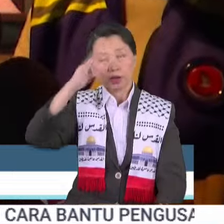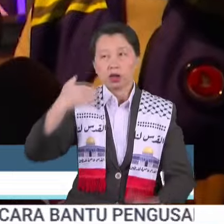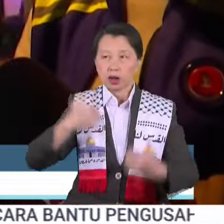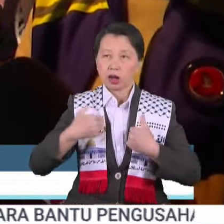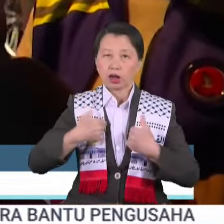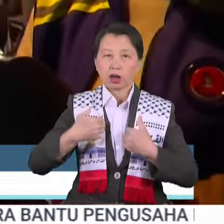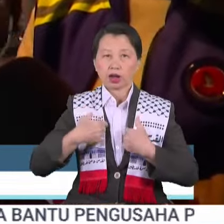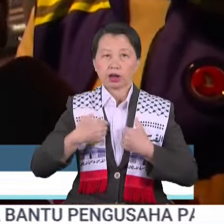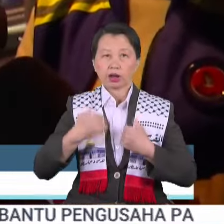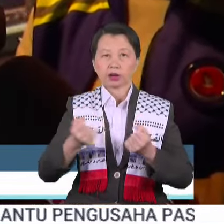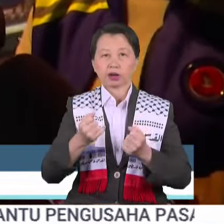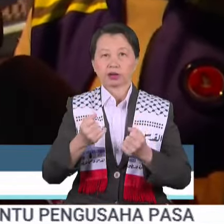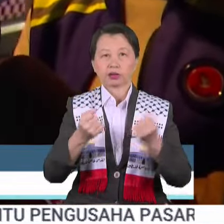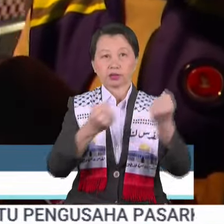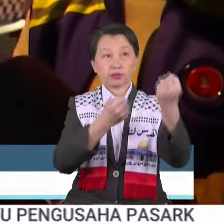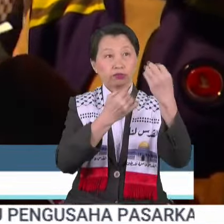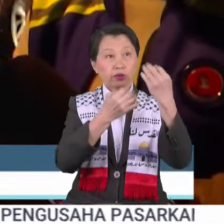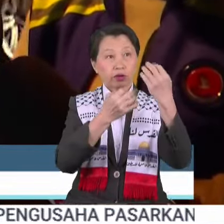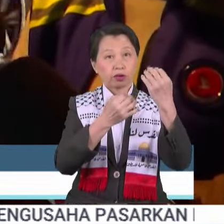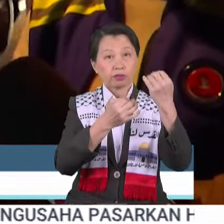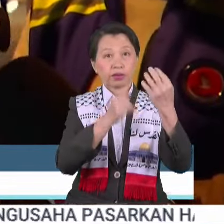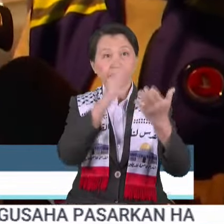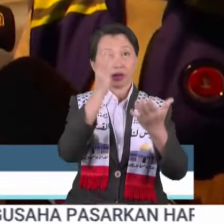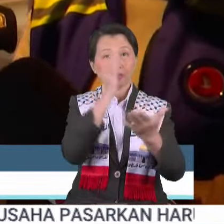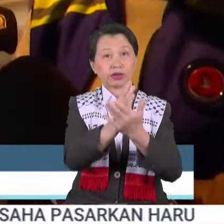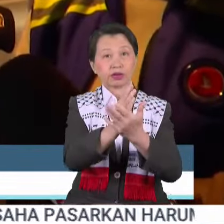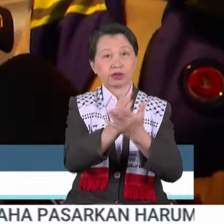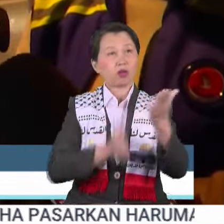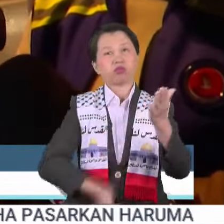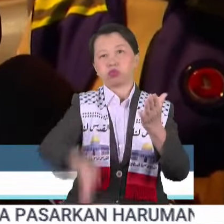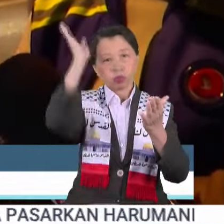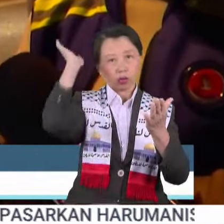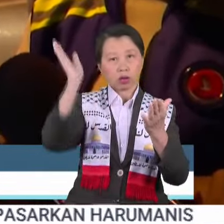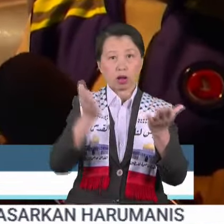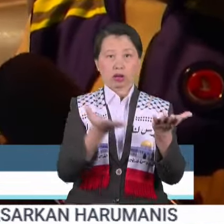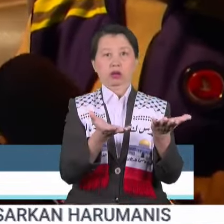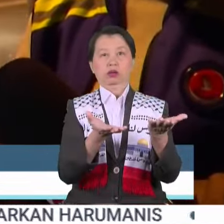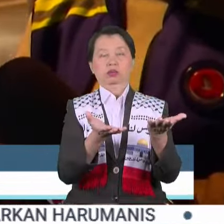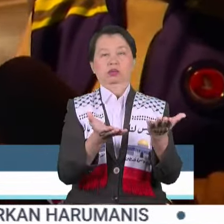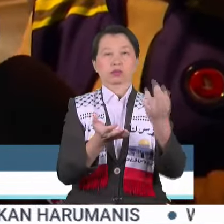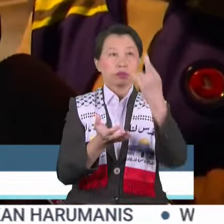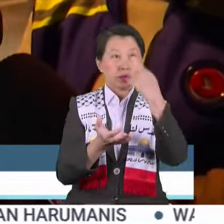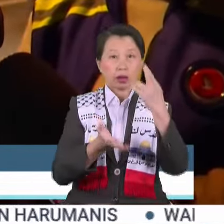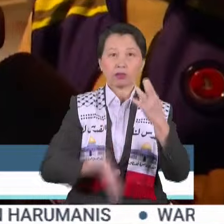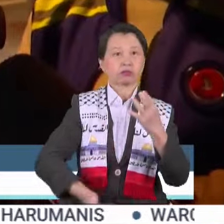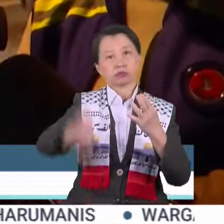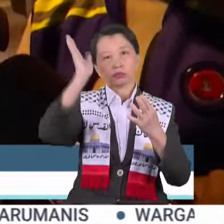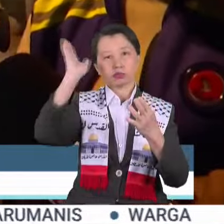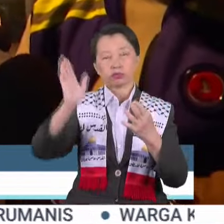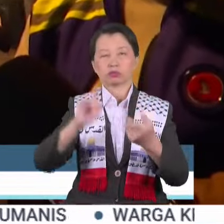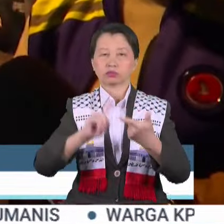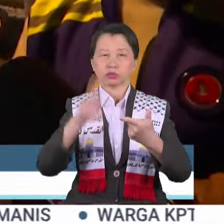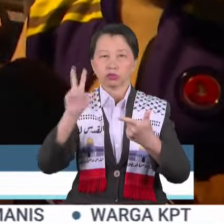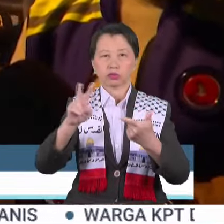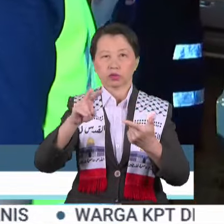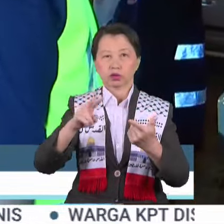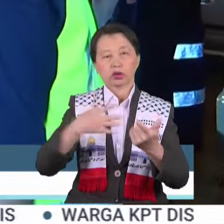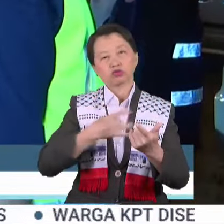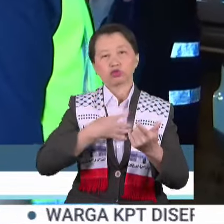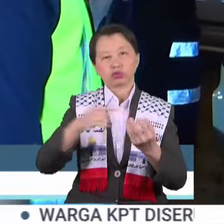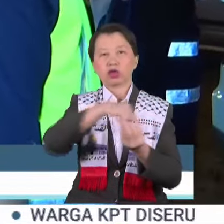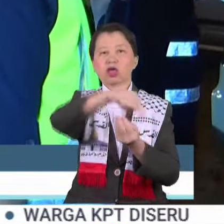ramai yang beat traffic light, tidak mati syarat lampu merah. Dan yang keduanya, membuat pusingan you